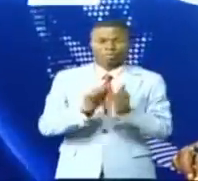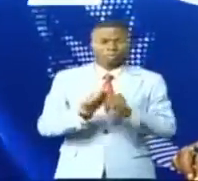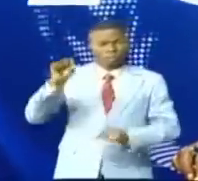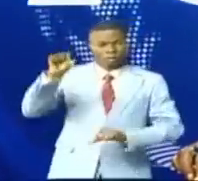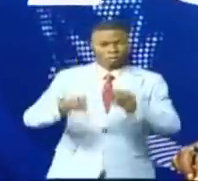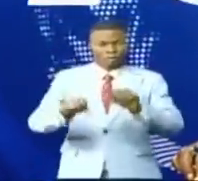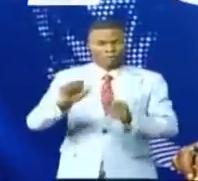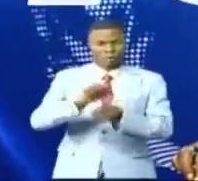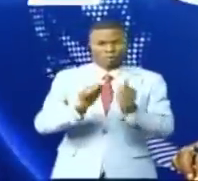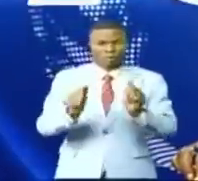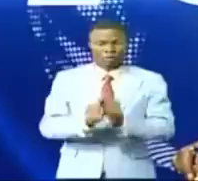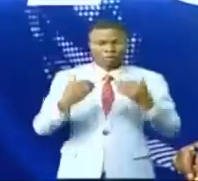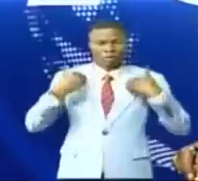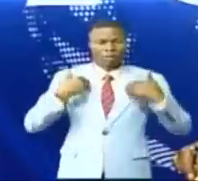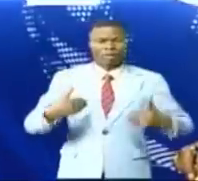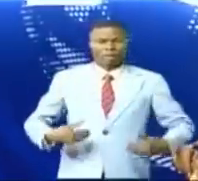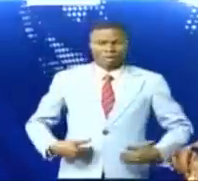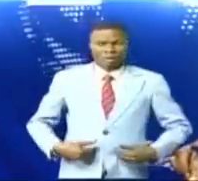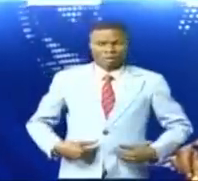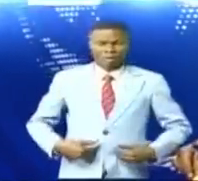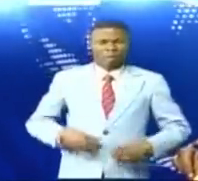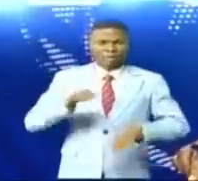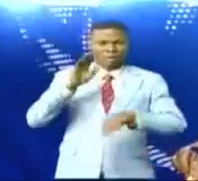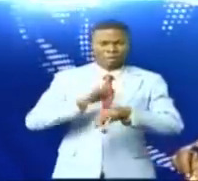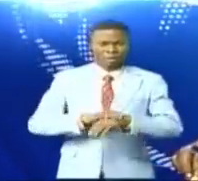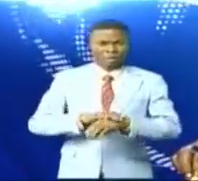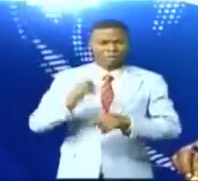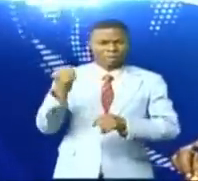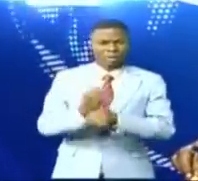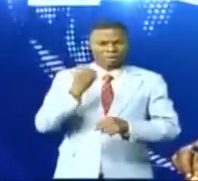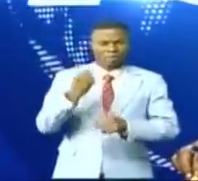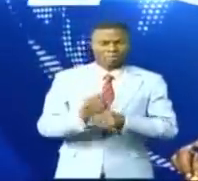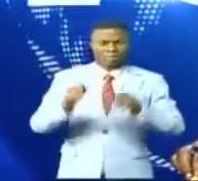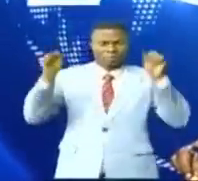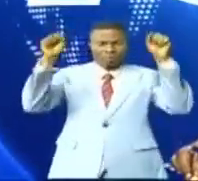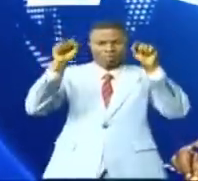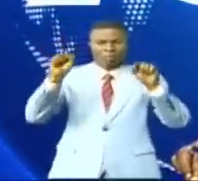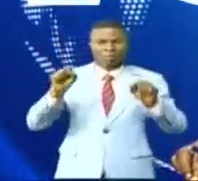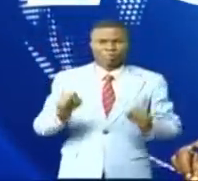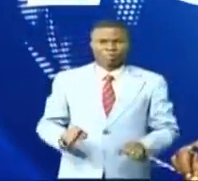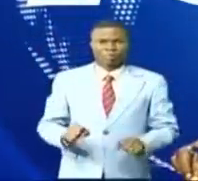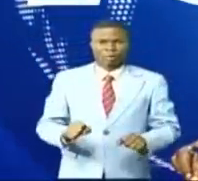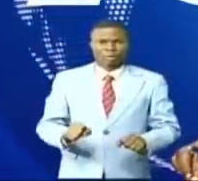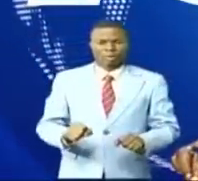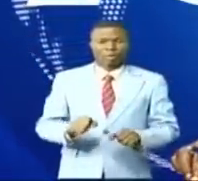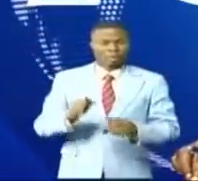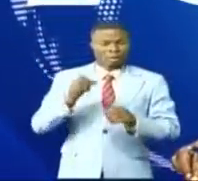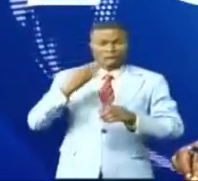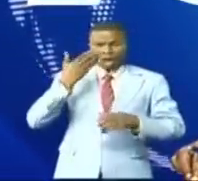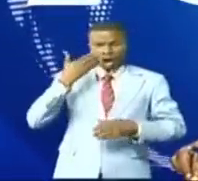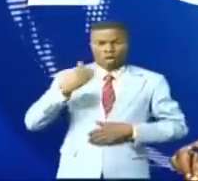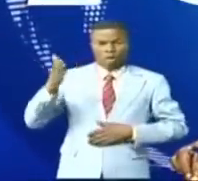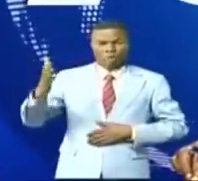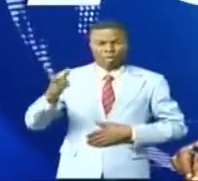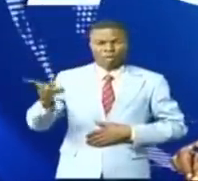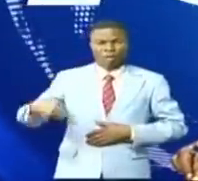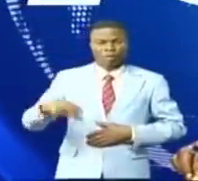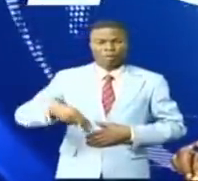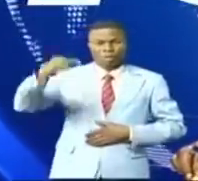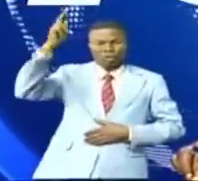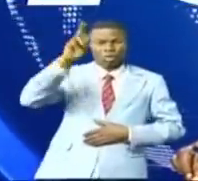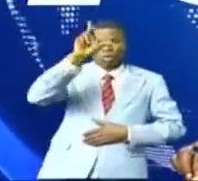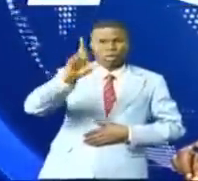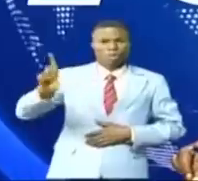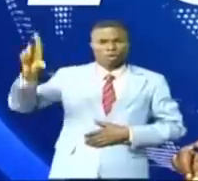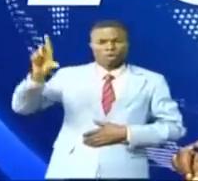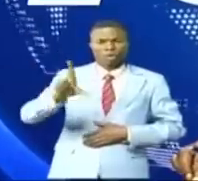les secteurs de la santé qui entament le fonctionnement du système de ces secteurs. La province du Haut-Lomami